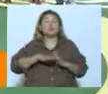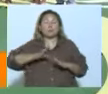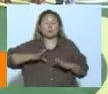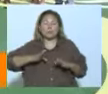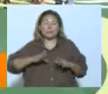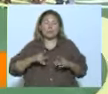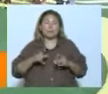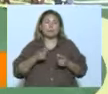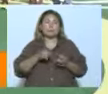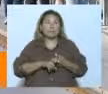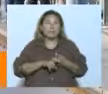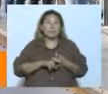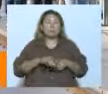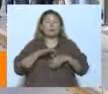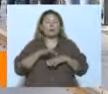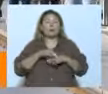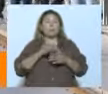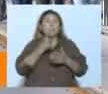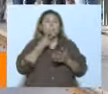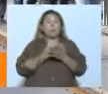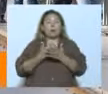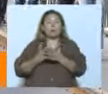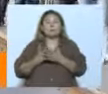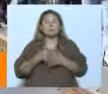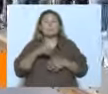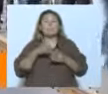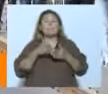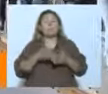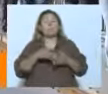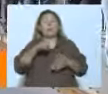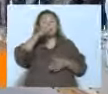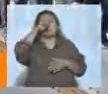логистических маршрутов, и провели экскурсию по терминалу Сажа и парому Азербайджан.